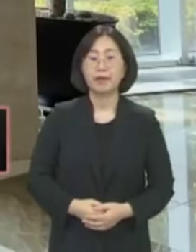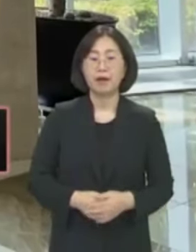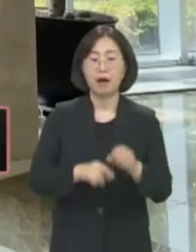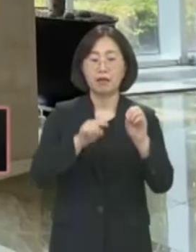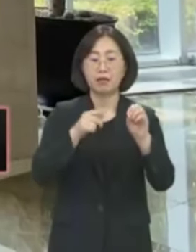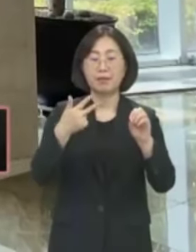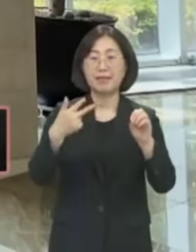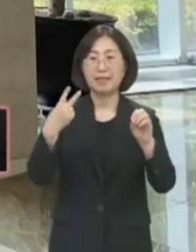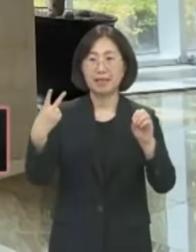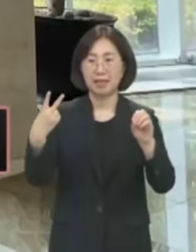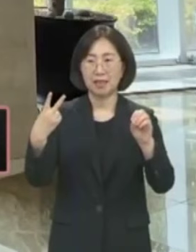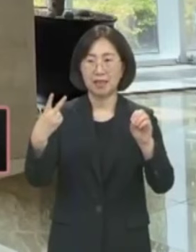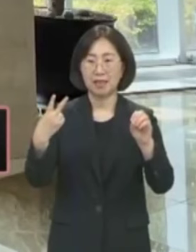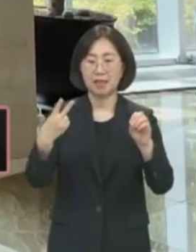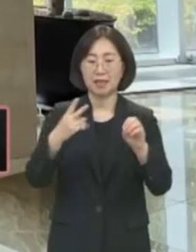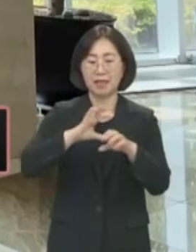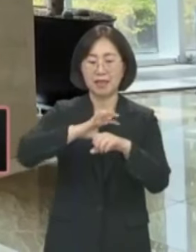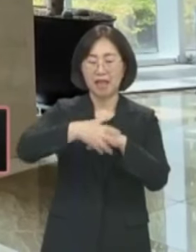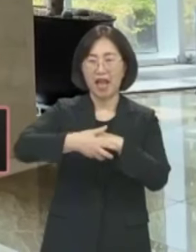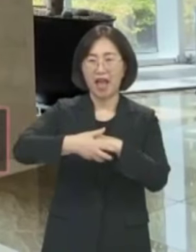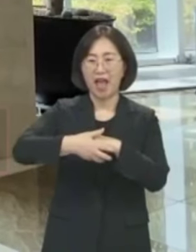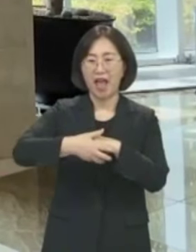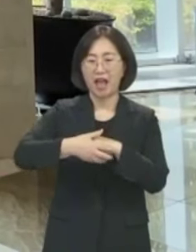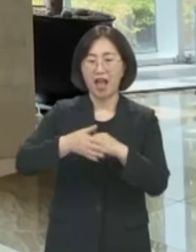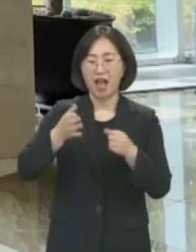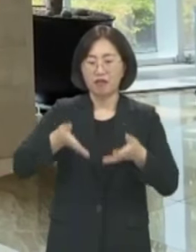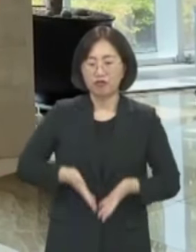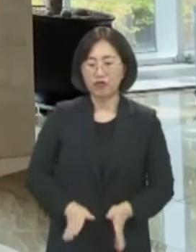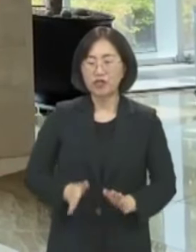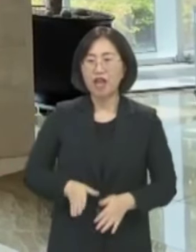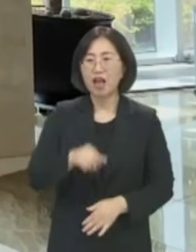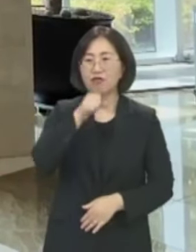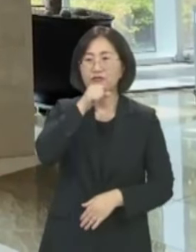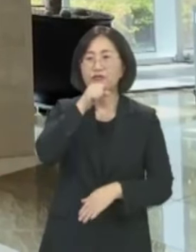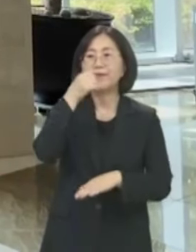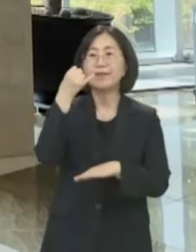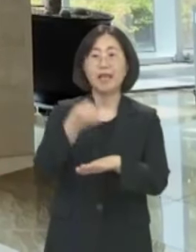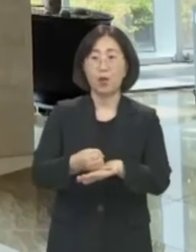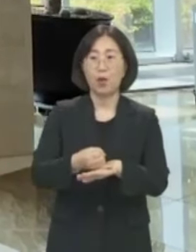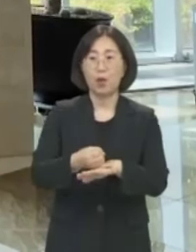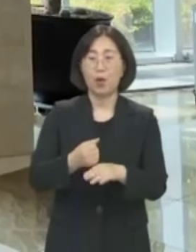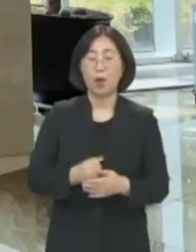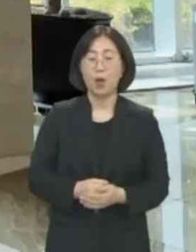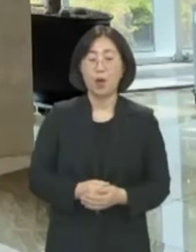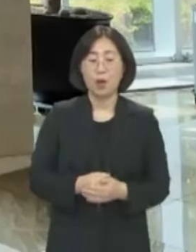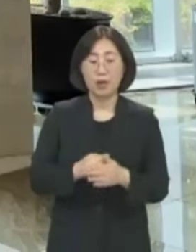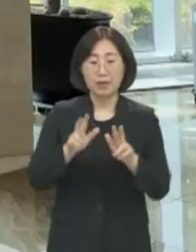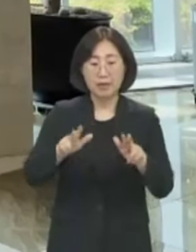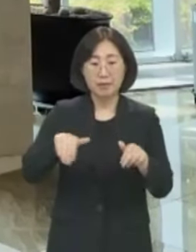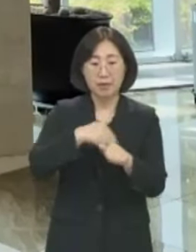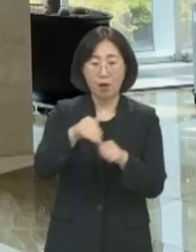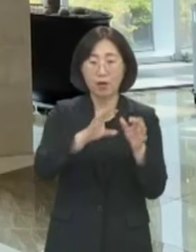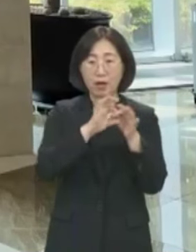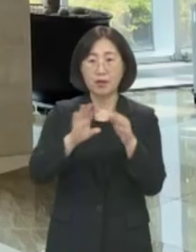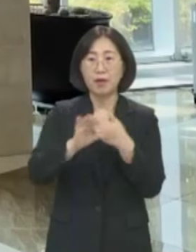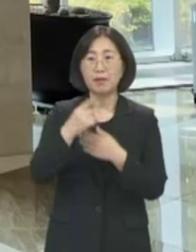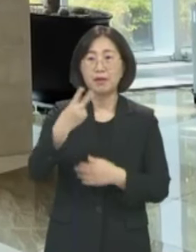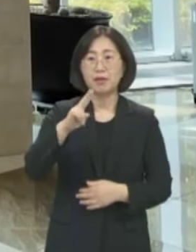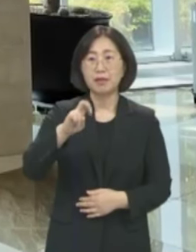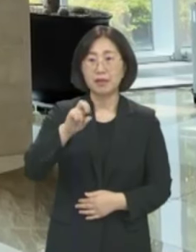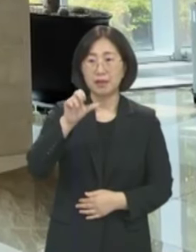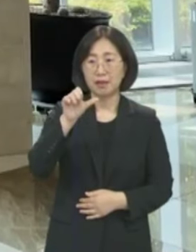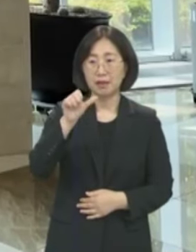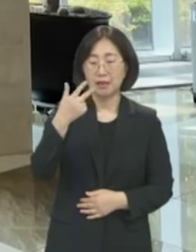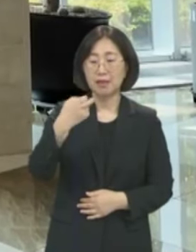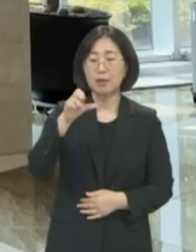0.72. 세계 최하위를 기록한 우리나라의 합계 출산율입니다. 지금 추세라면 2750년